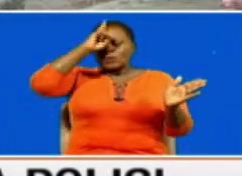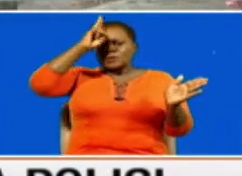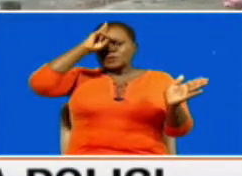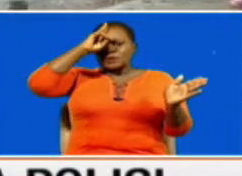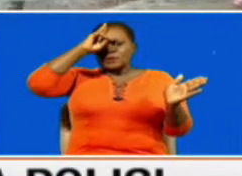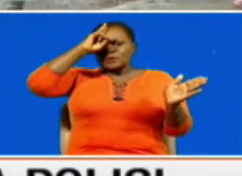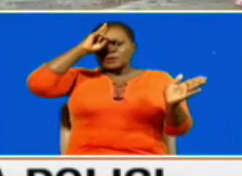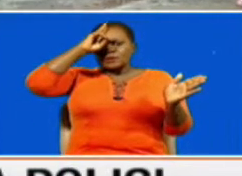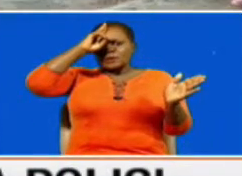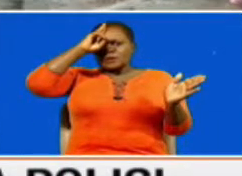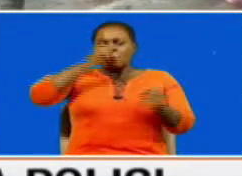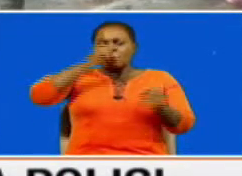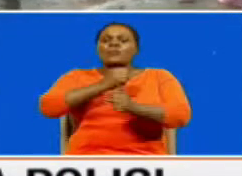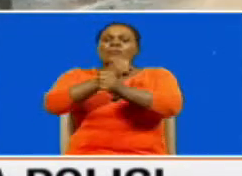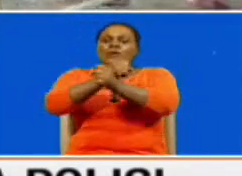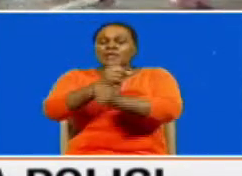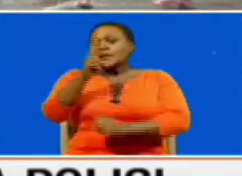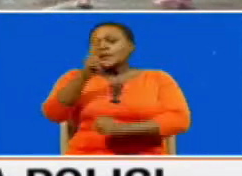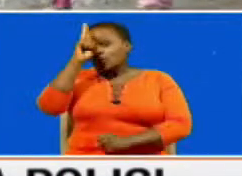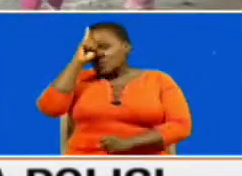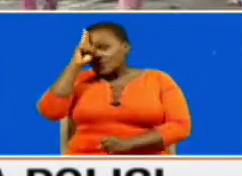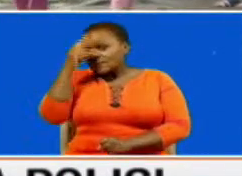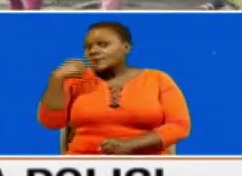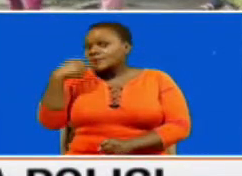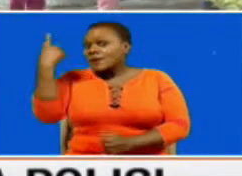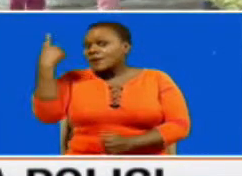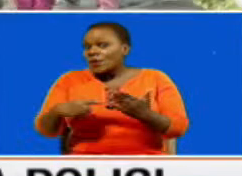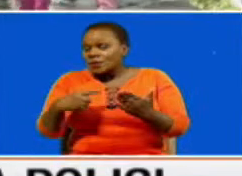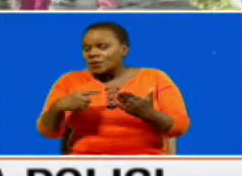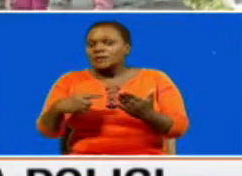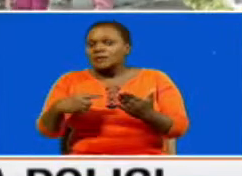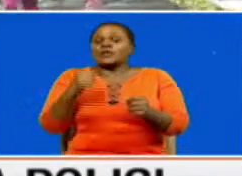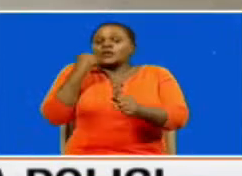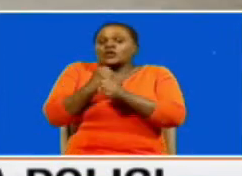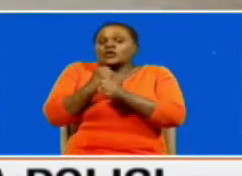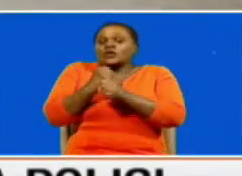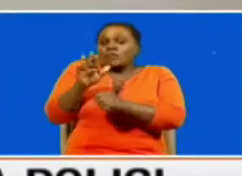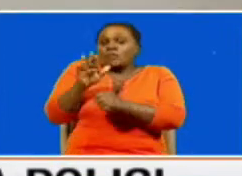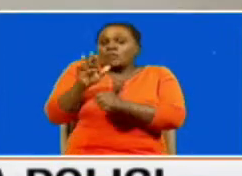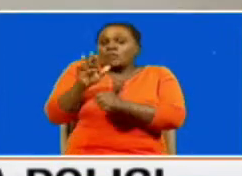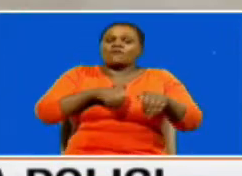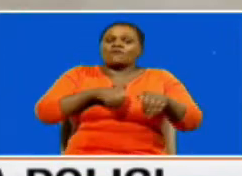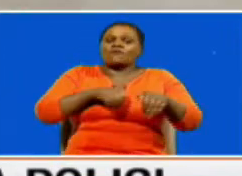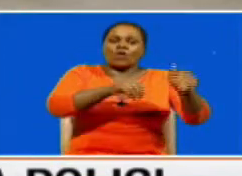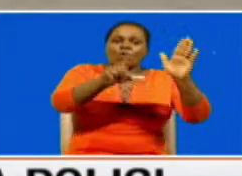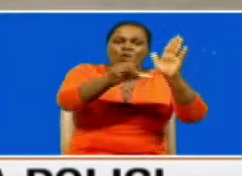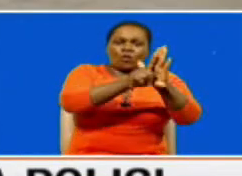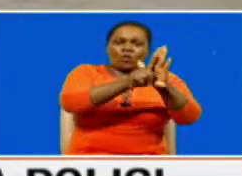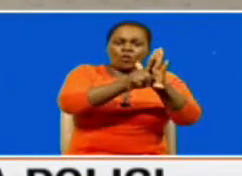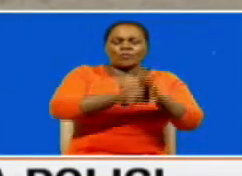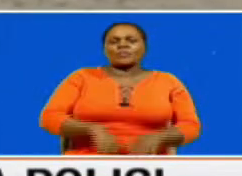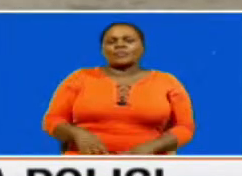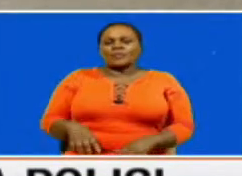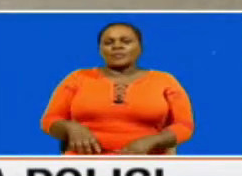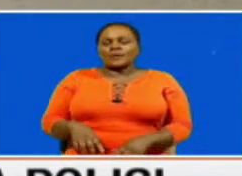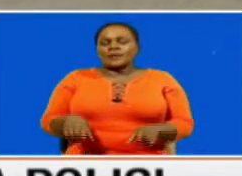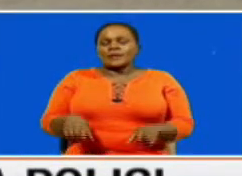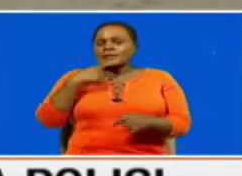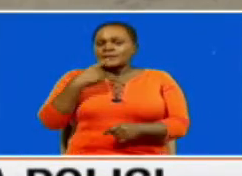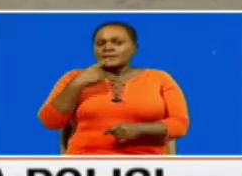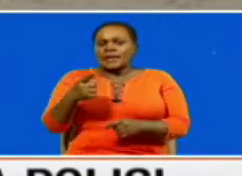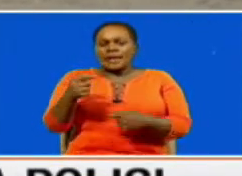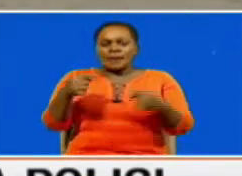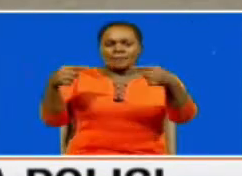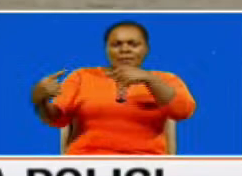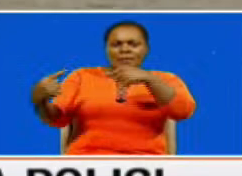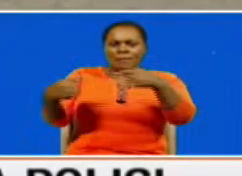Kome aidha amewatetea polisi akisema walitekeleza wajibu wao kwa mujibu wa sheria. Kome ametaja